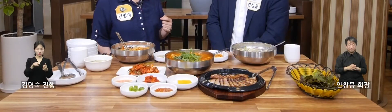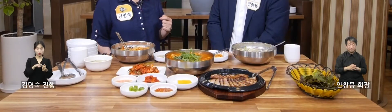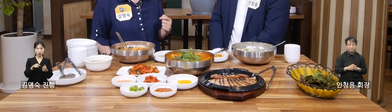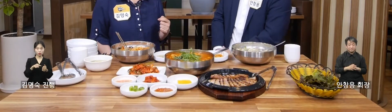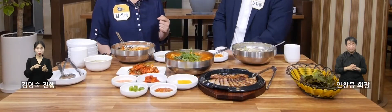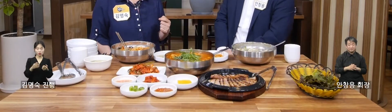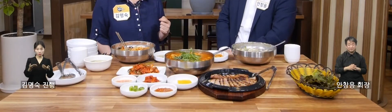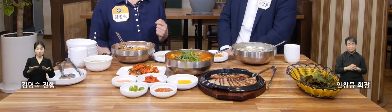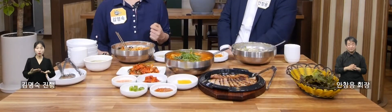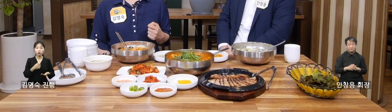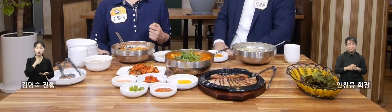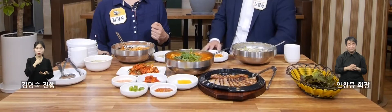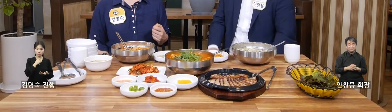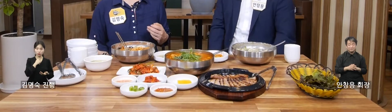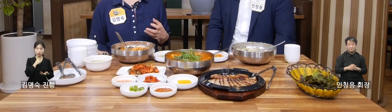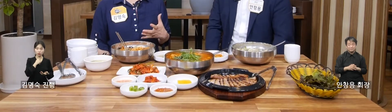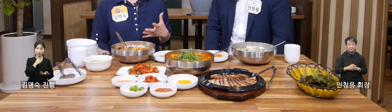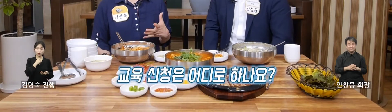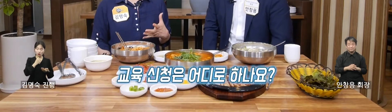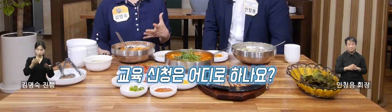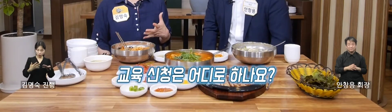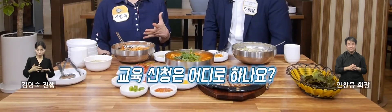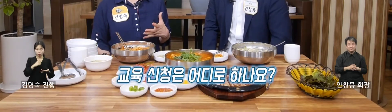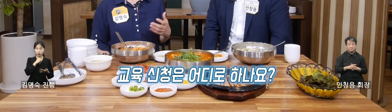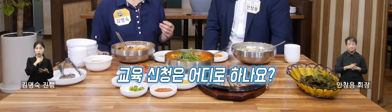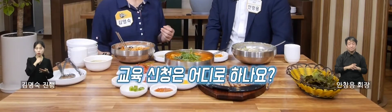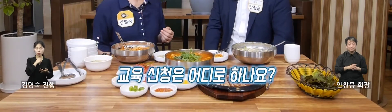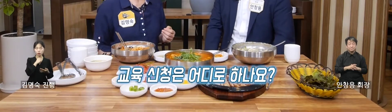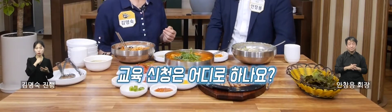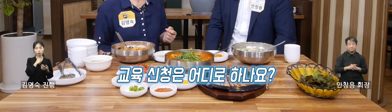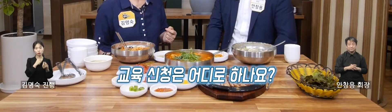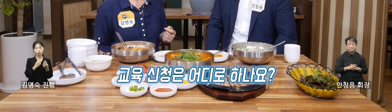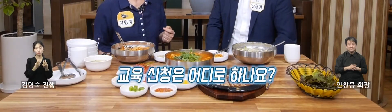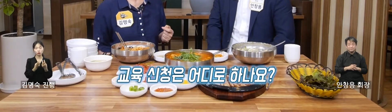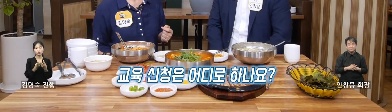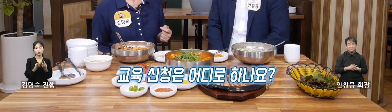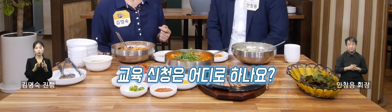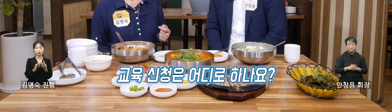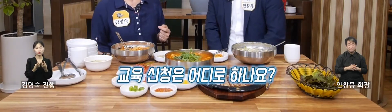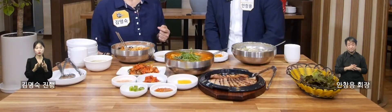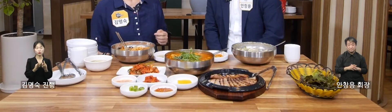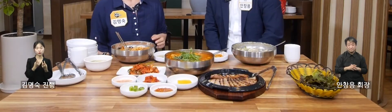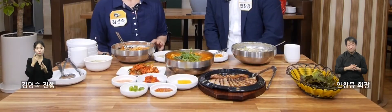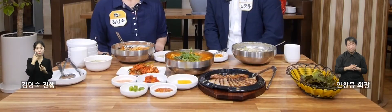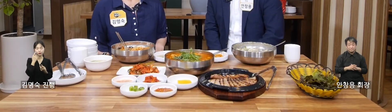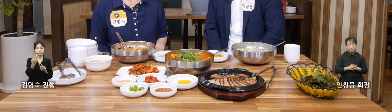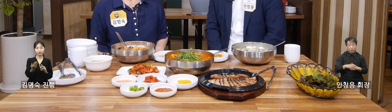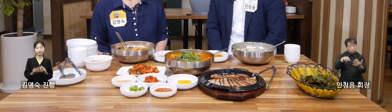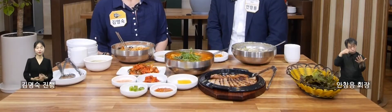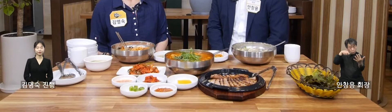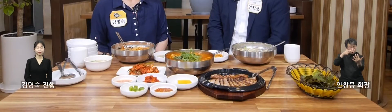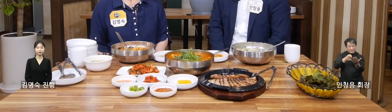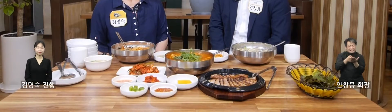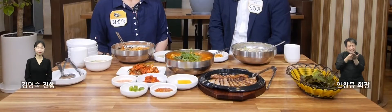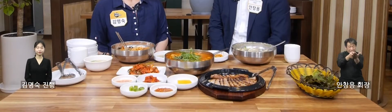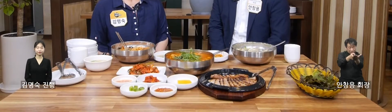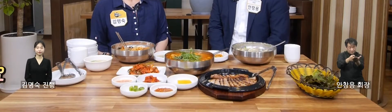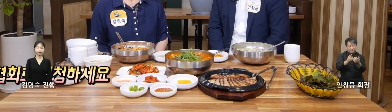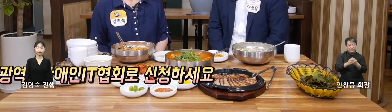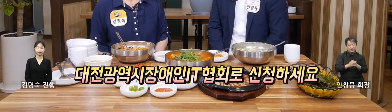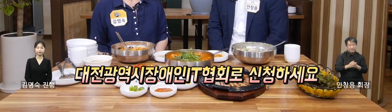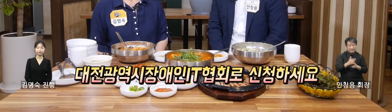싶어요. 예. 받고 싶은데 네. 어디다 신청을 해야 돼요? 교육 신청은 우리